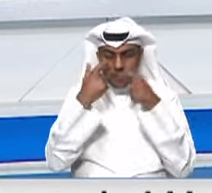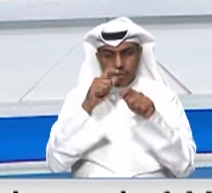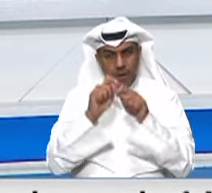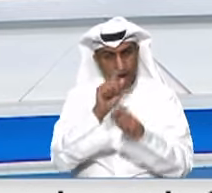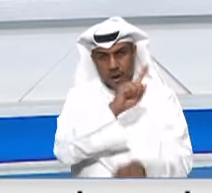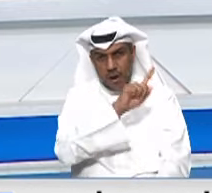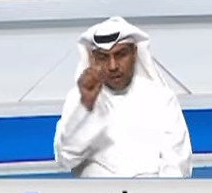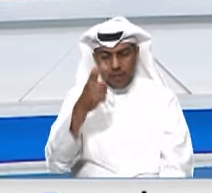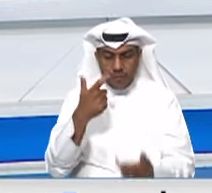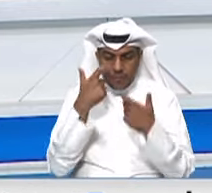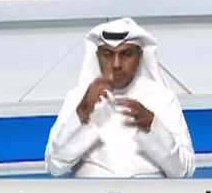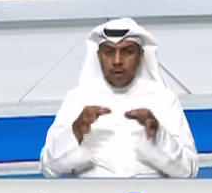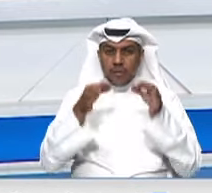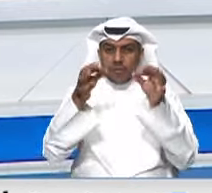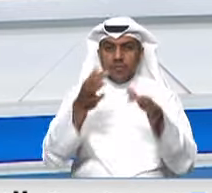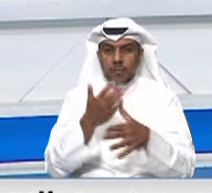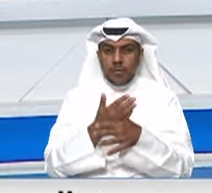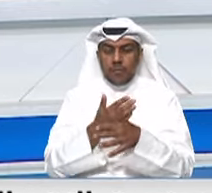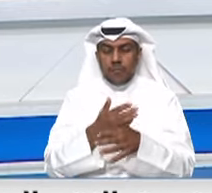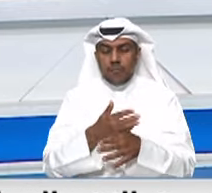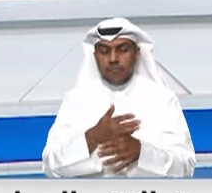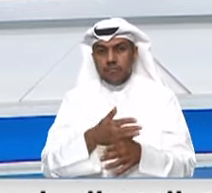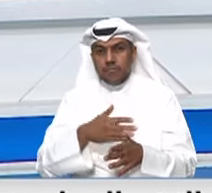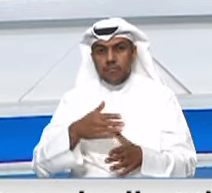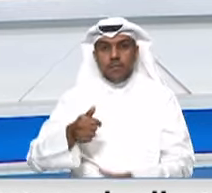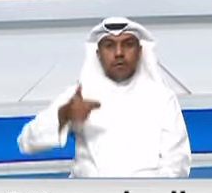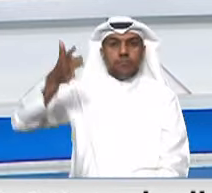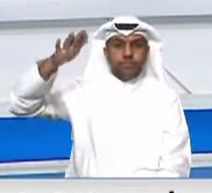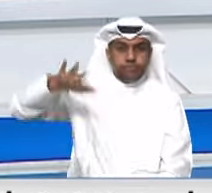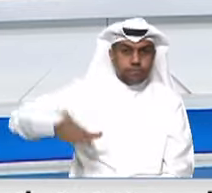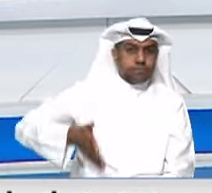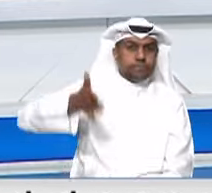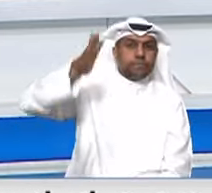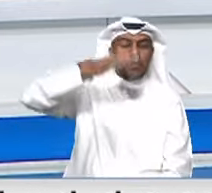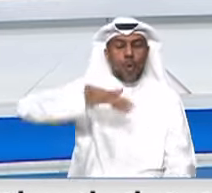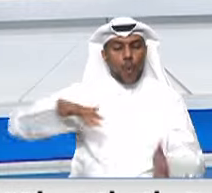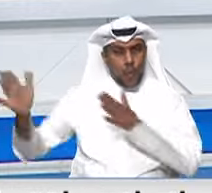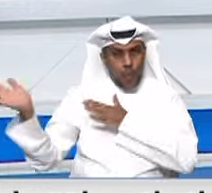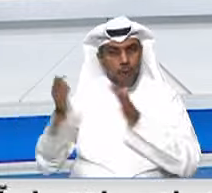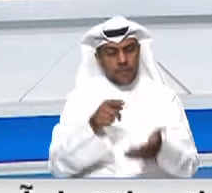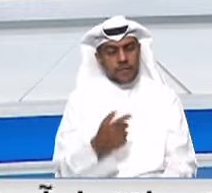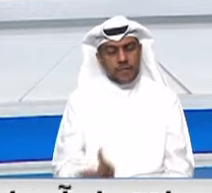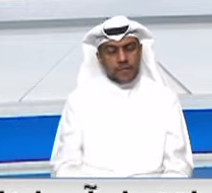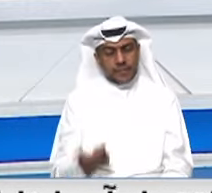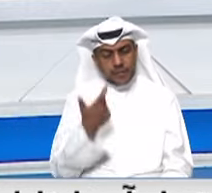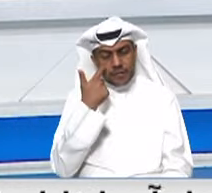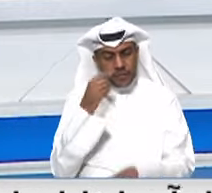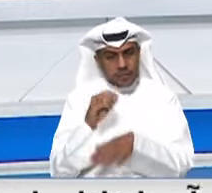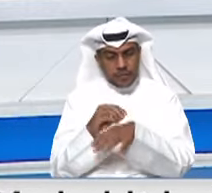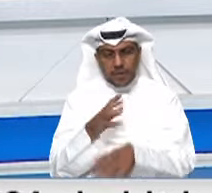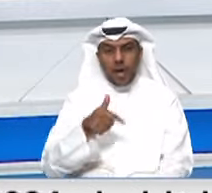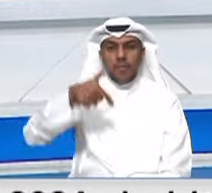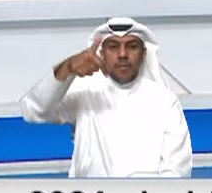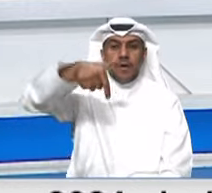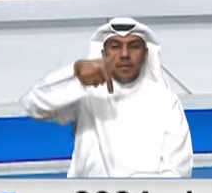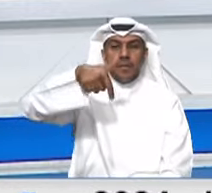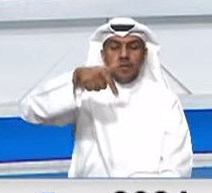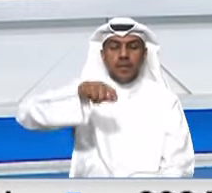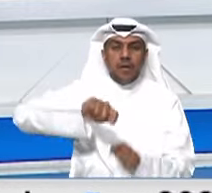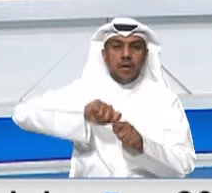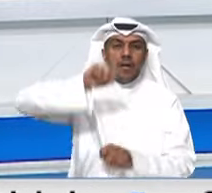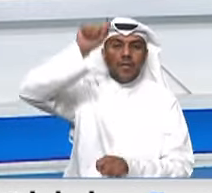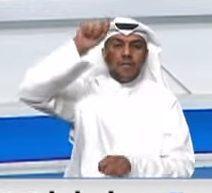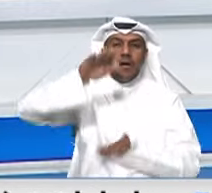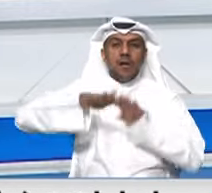وذلك لحالة عدم الاستقرار المتوقعة وارتفاع الأمواج، قد تصل أو يصل ارتفاع الأمواج إلى 6 أقدام في